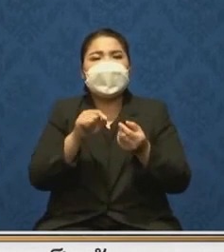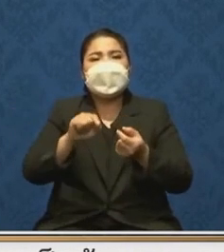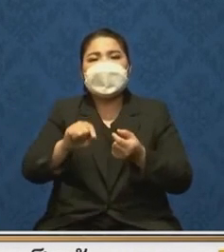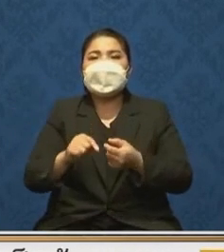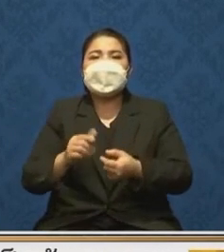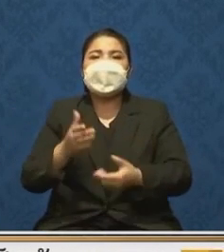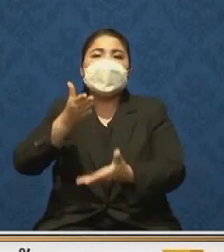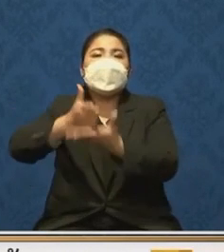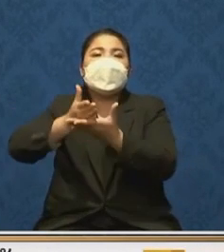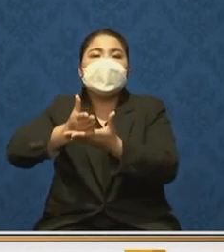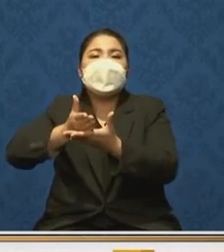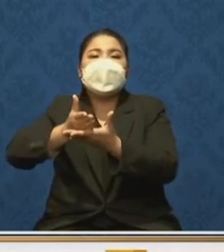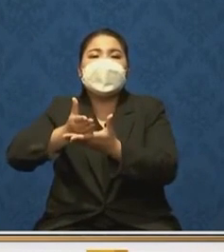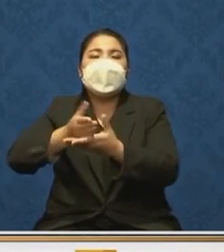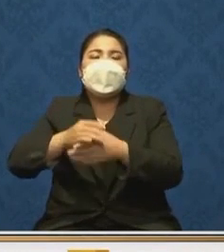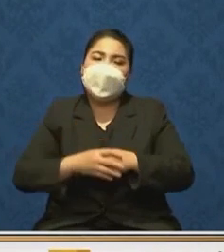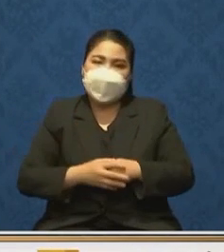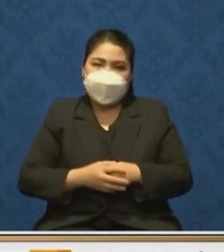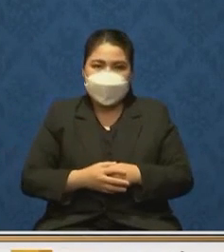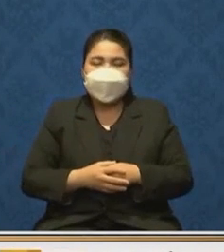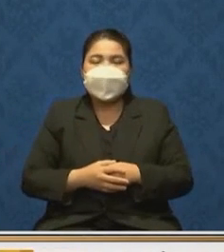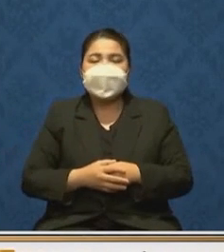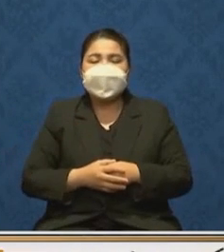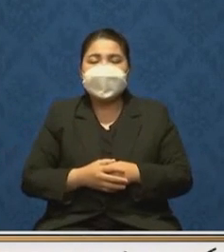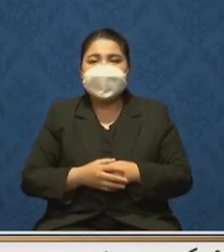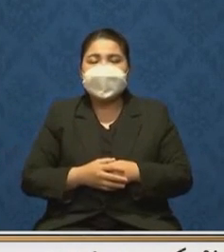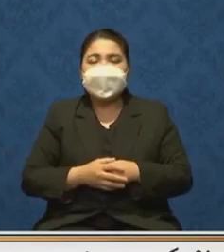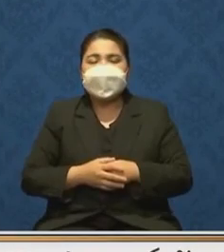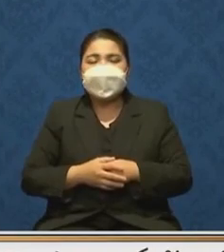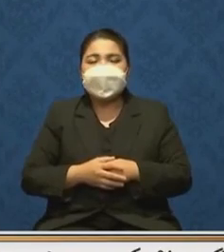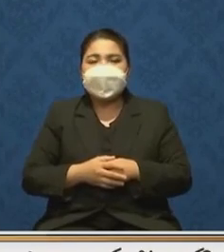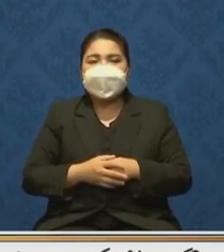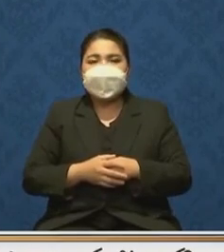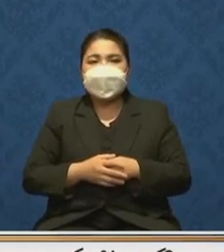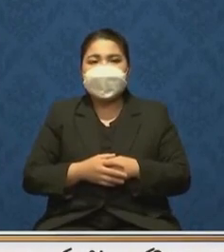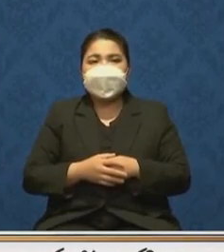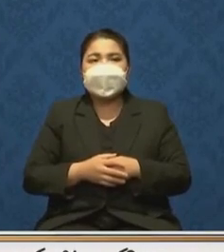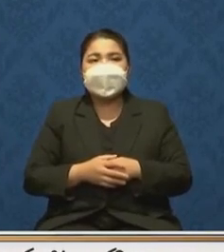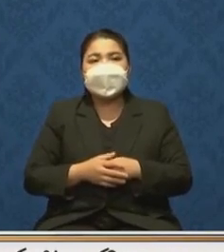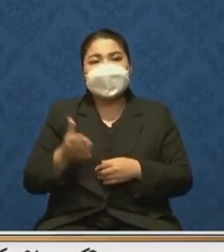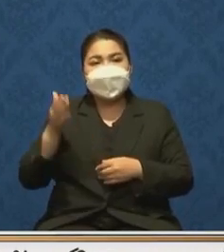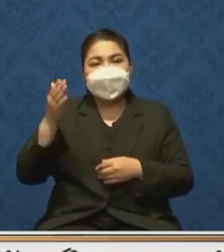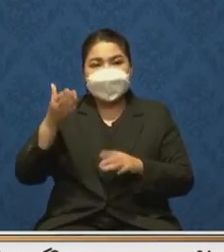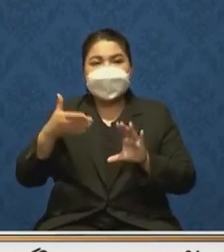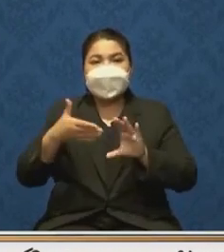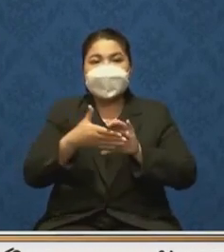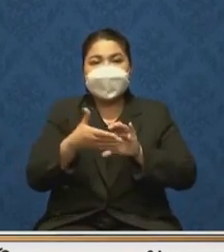ท่านประทานที่ครบ ขอสไตแรกเลยครับ